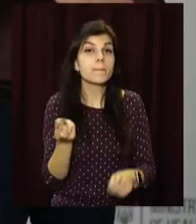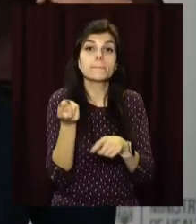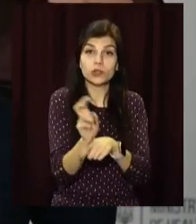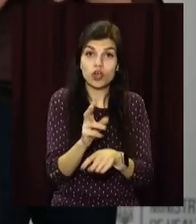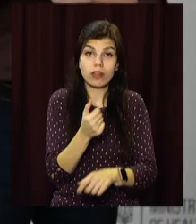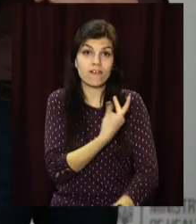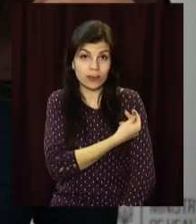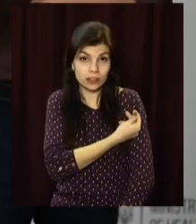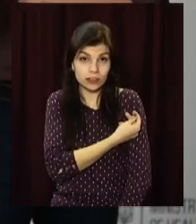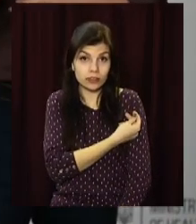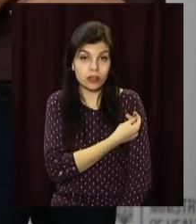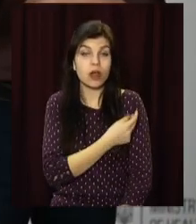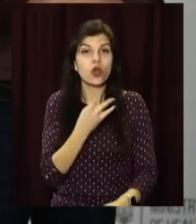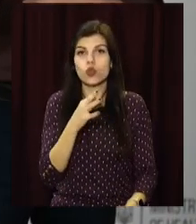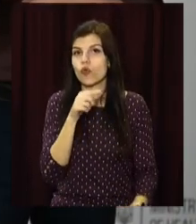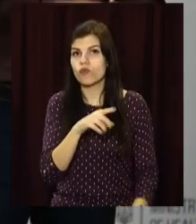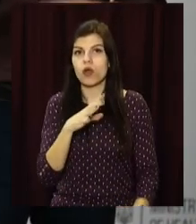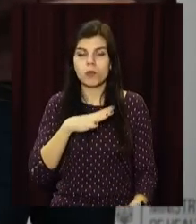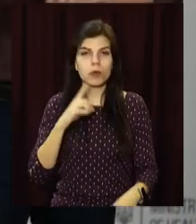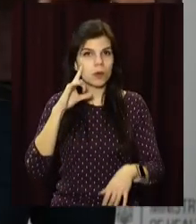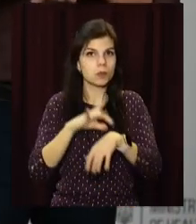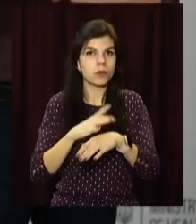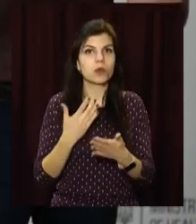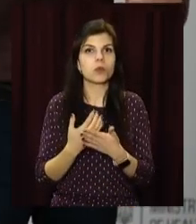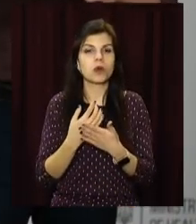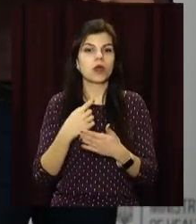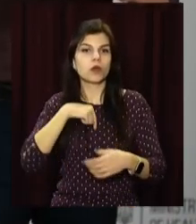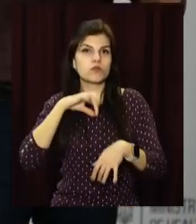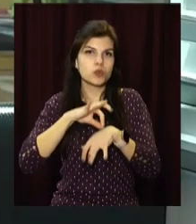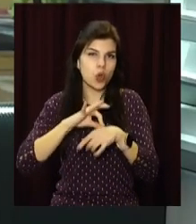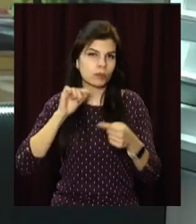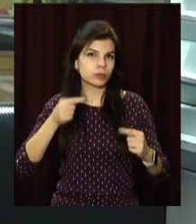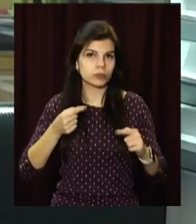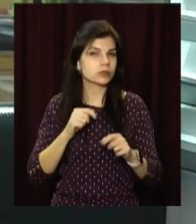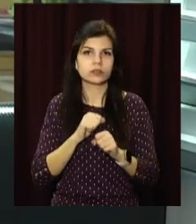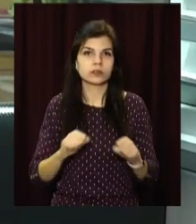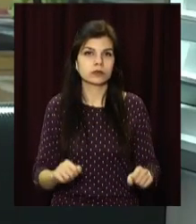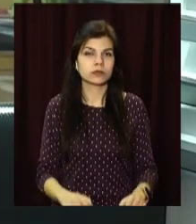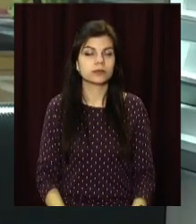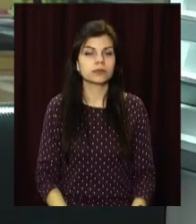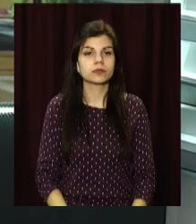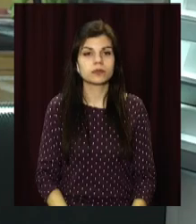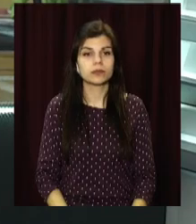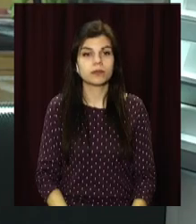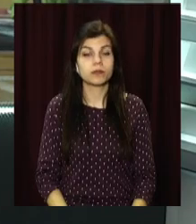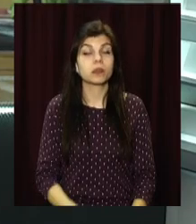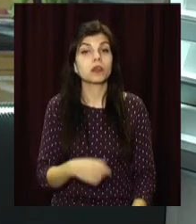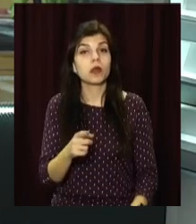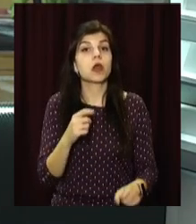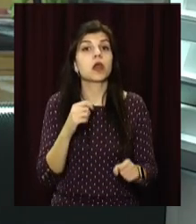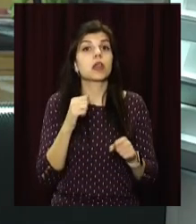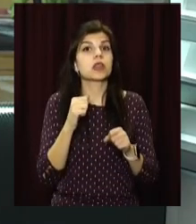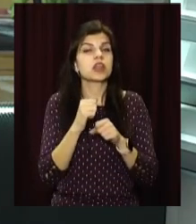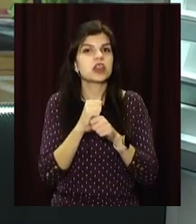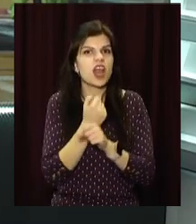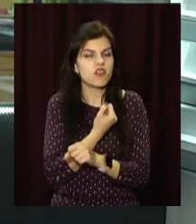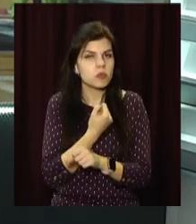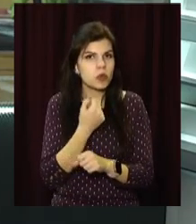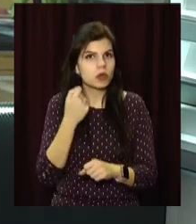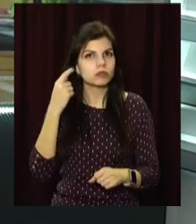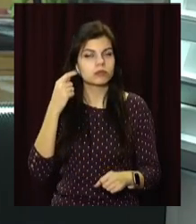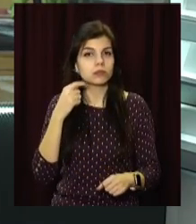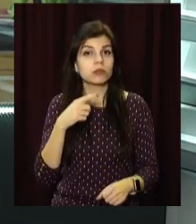на вакцинацію, але в неї були виявлені протипокази. Травмуючий досвід. У світі майже 20%